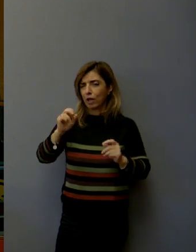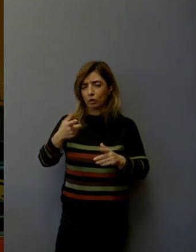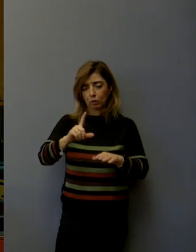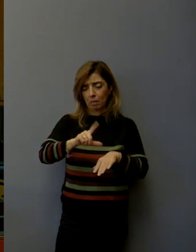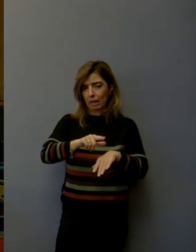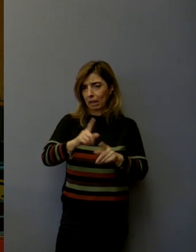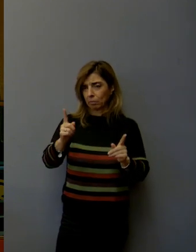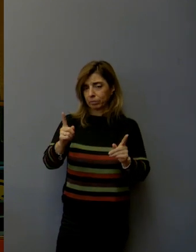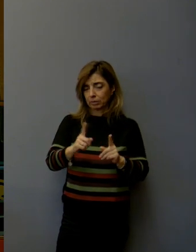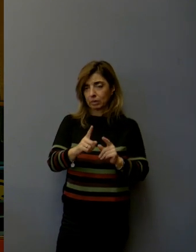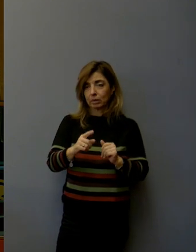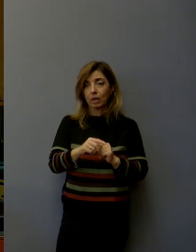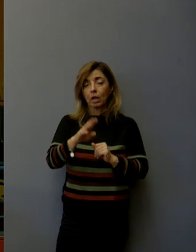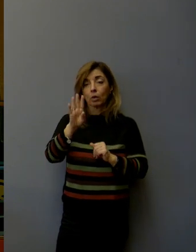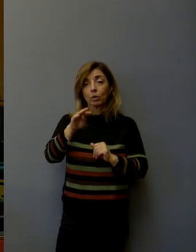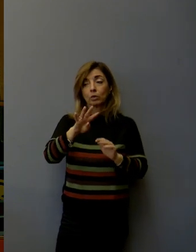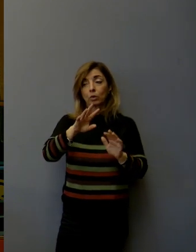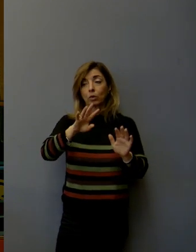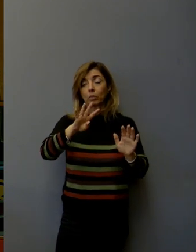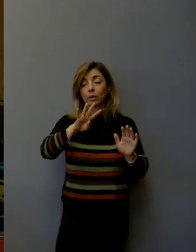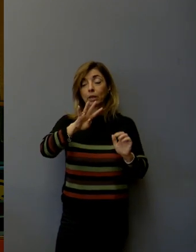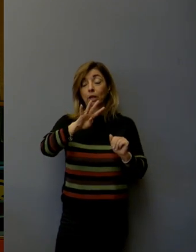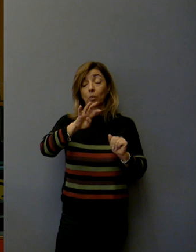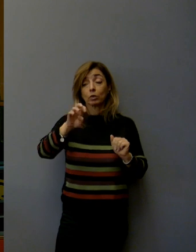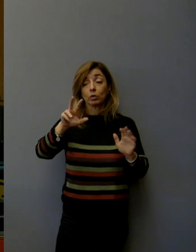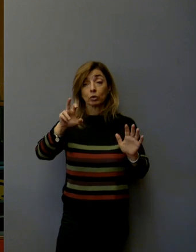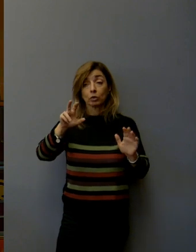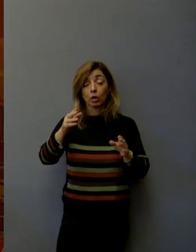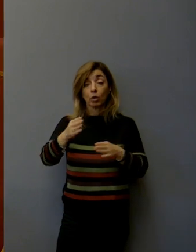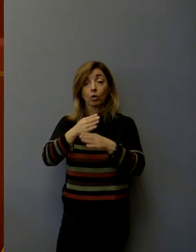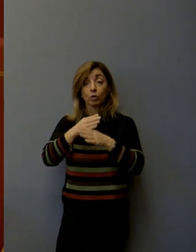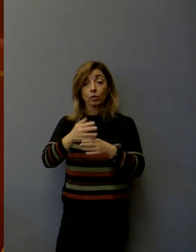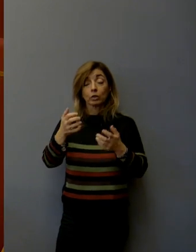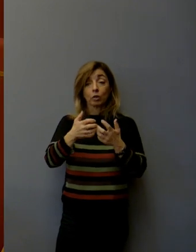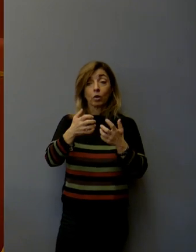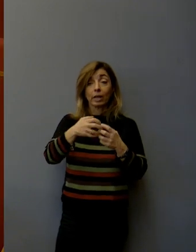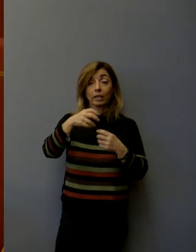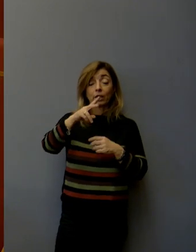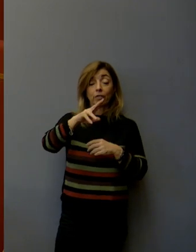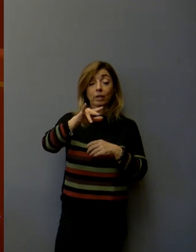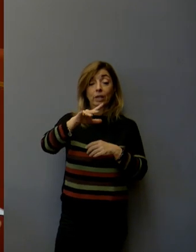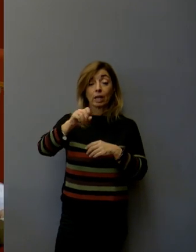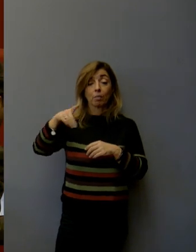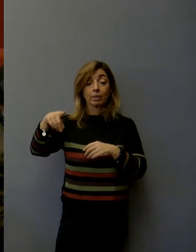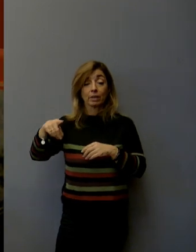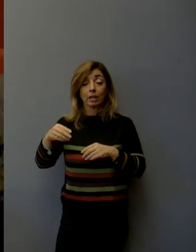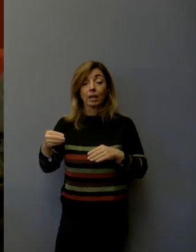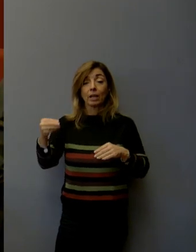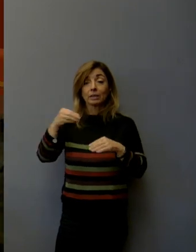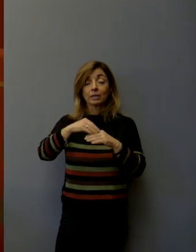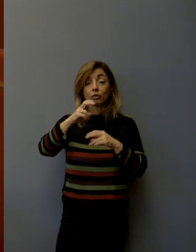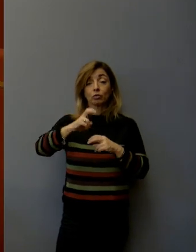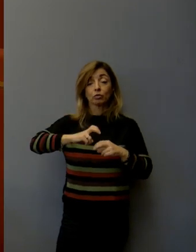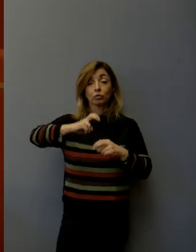oggi 4.4480 condiviso con i colleghi Villa e Pellerano installazione di un ascensore collegamento